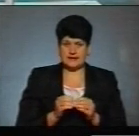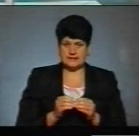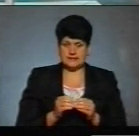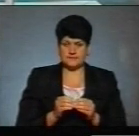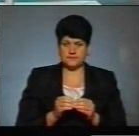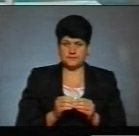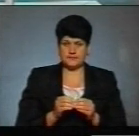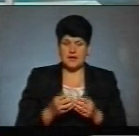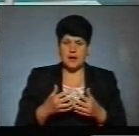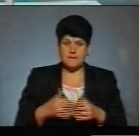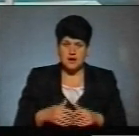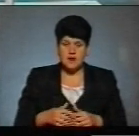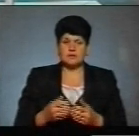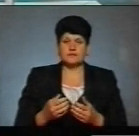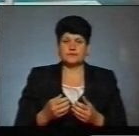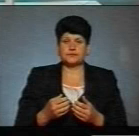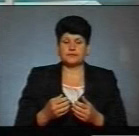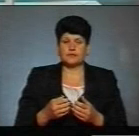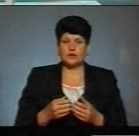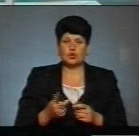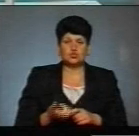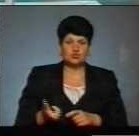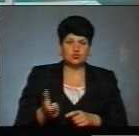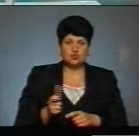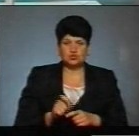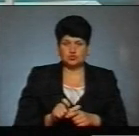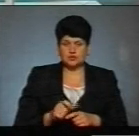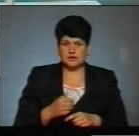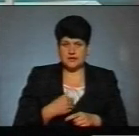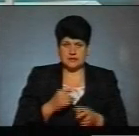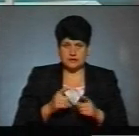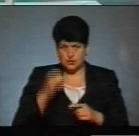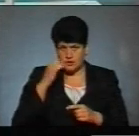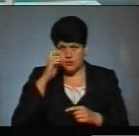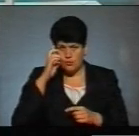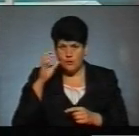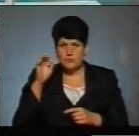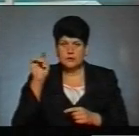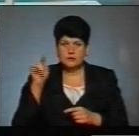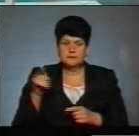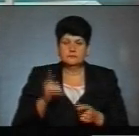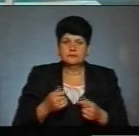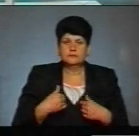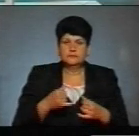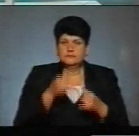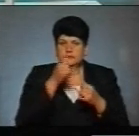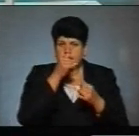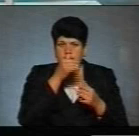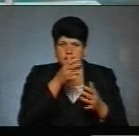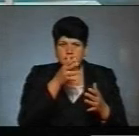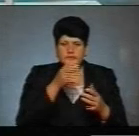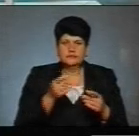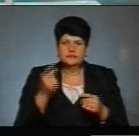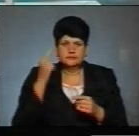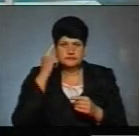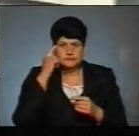закупили 10 апаратів. От, дуже я дійсно дякую Богу про те, що ми не могли подумати,